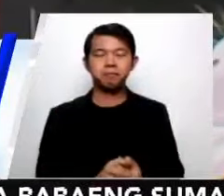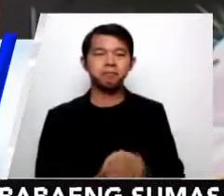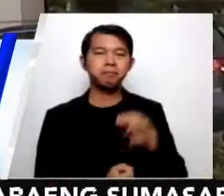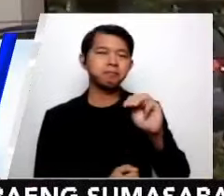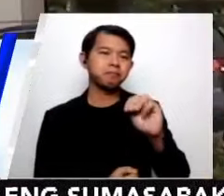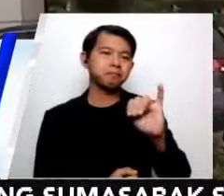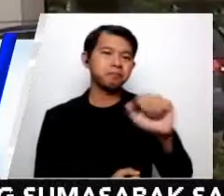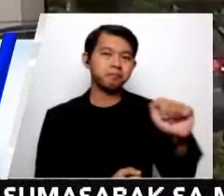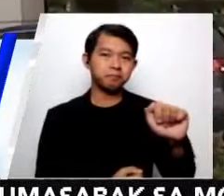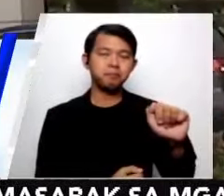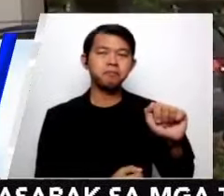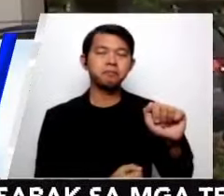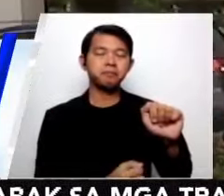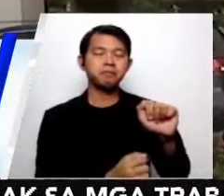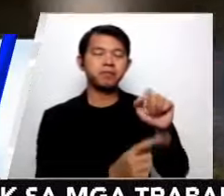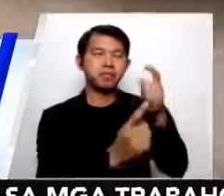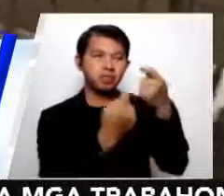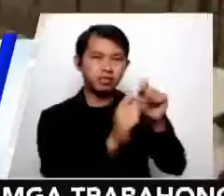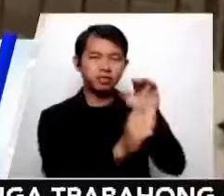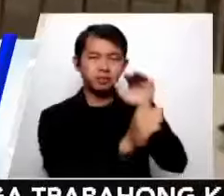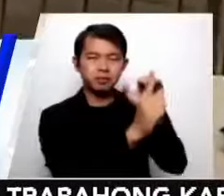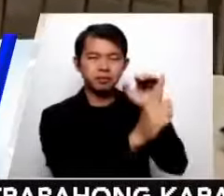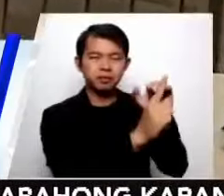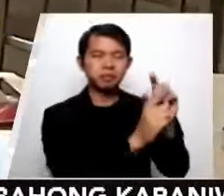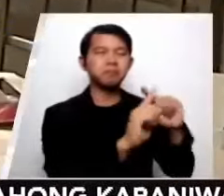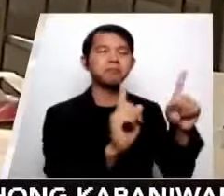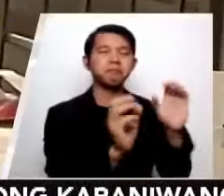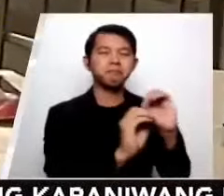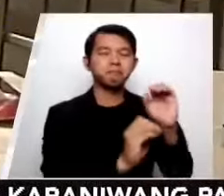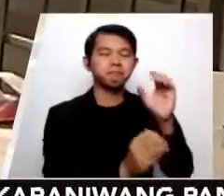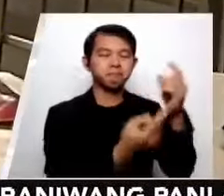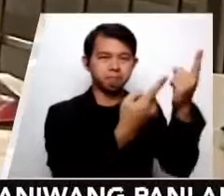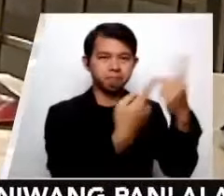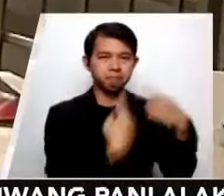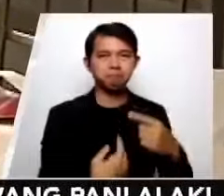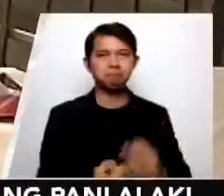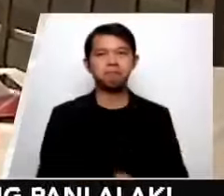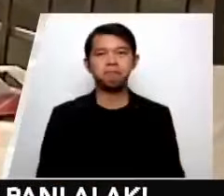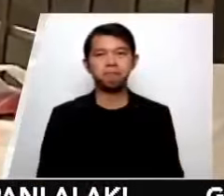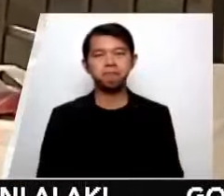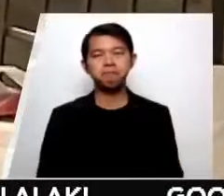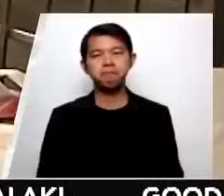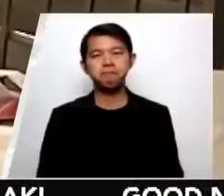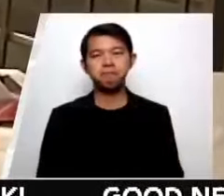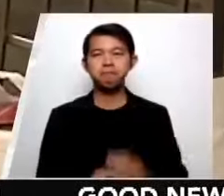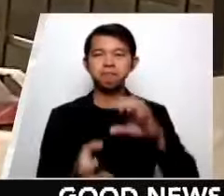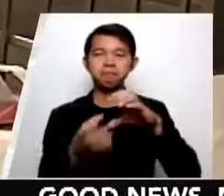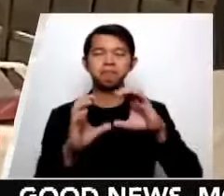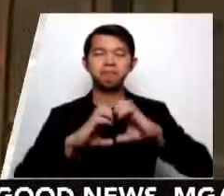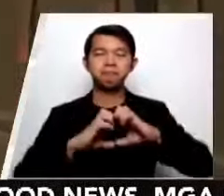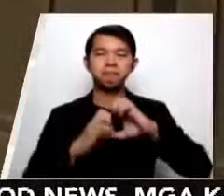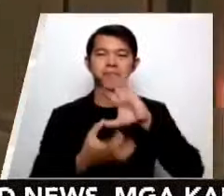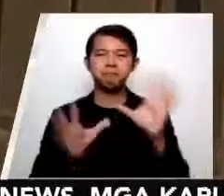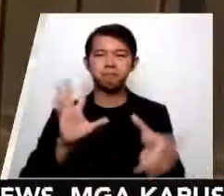Authority, ngunit wala pa silang tugon. Katrina Son, nagbabalita para sa GMA Integrated News.